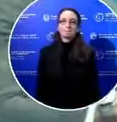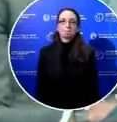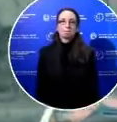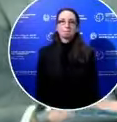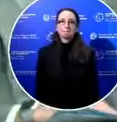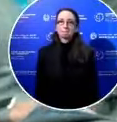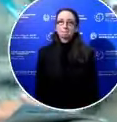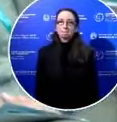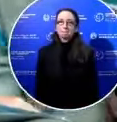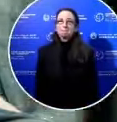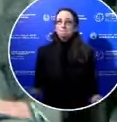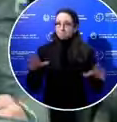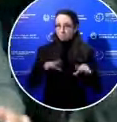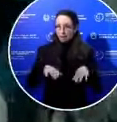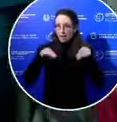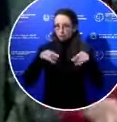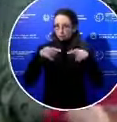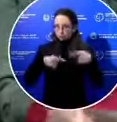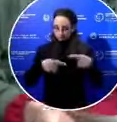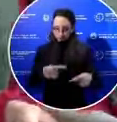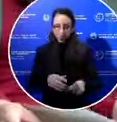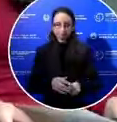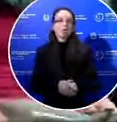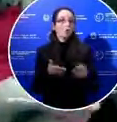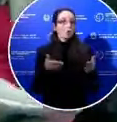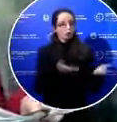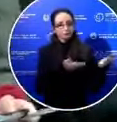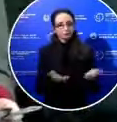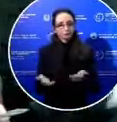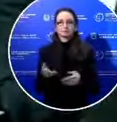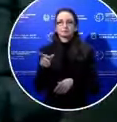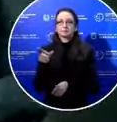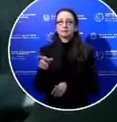La sessione introduttiva prosegue, questa volta lasciando la parola al capo di